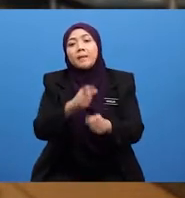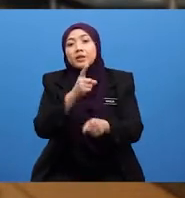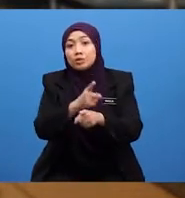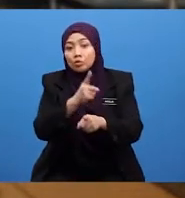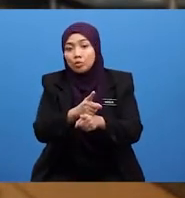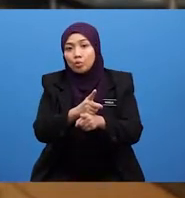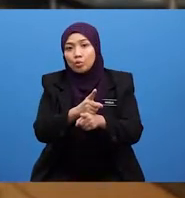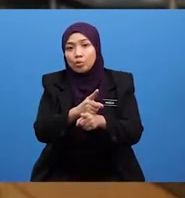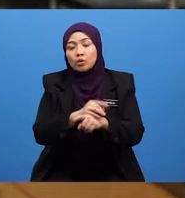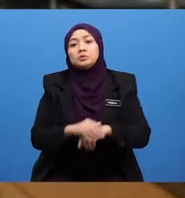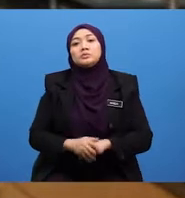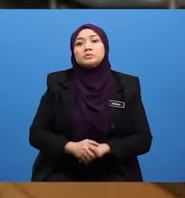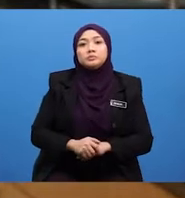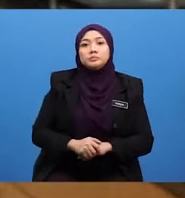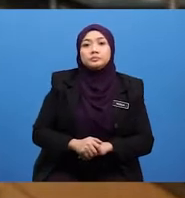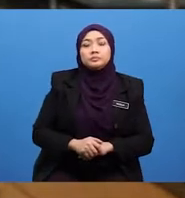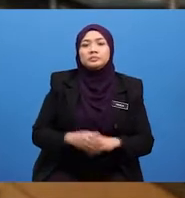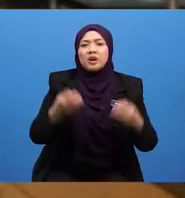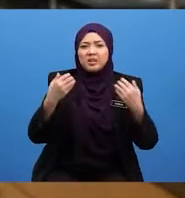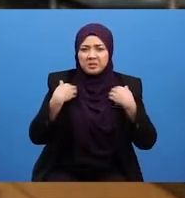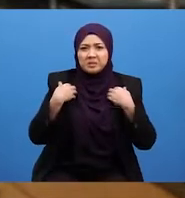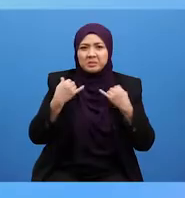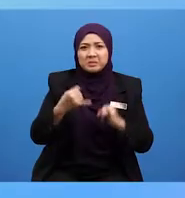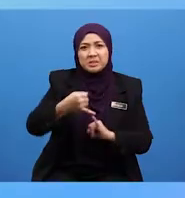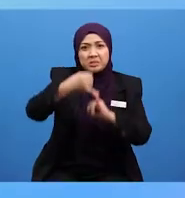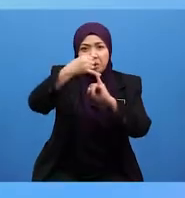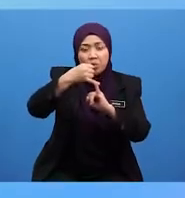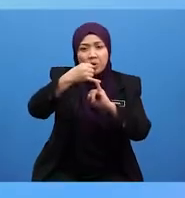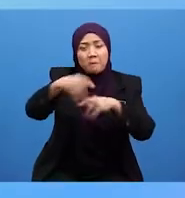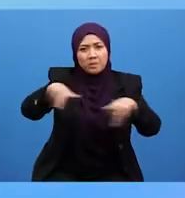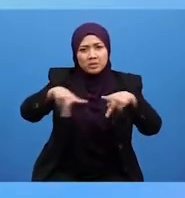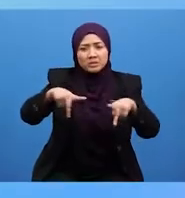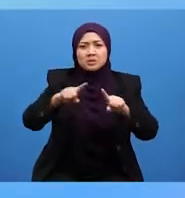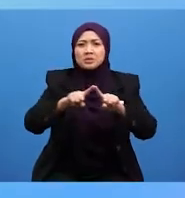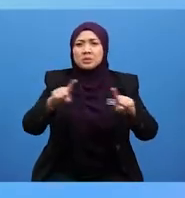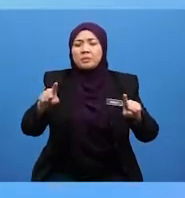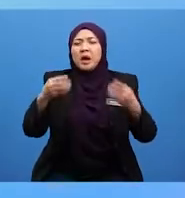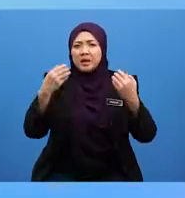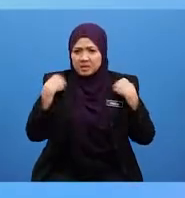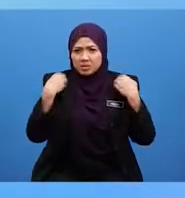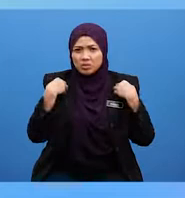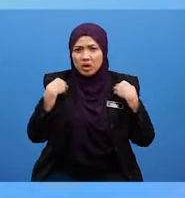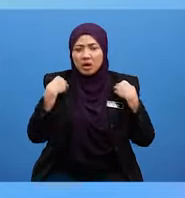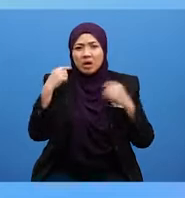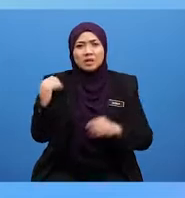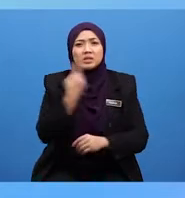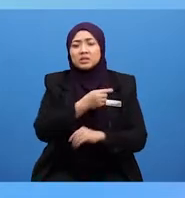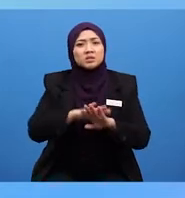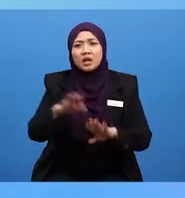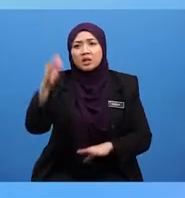dengan plastik. Di sebalik keistimewaan plastik, tersembunyi ancaman yang tidak kita